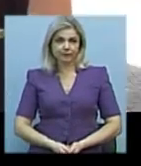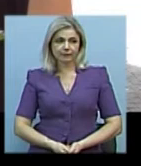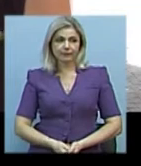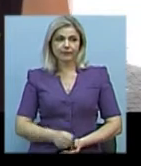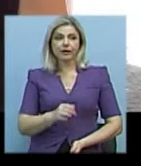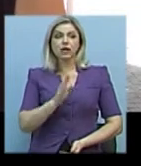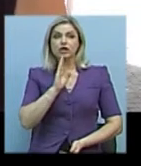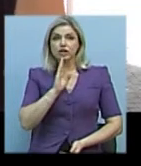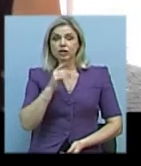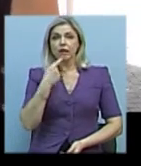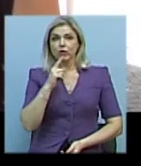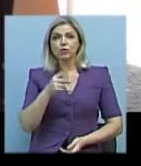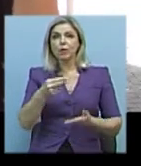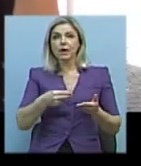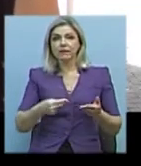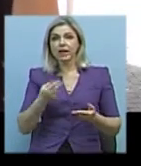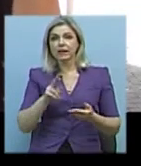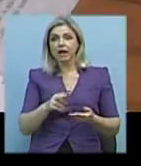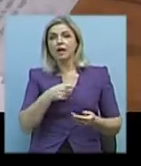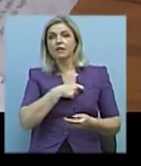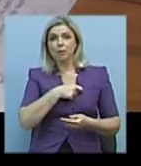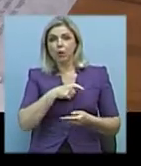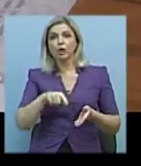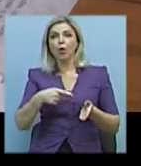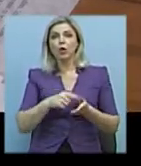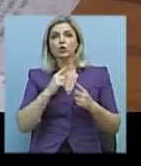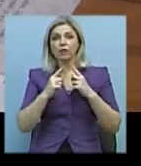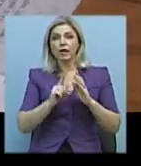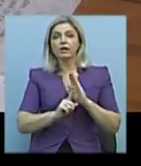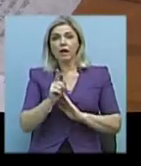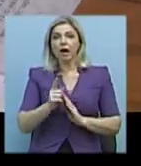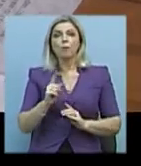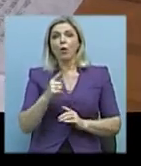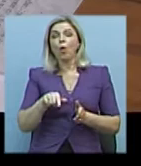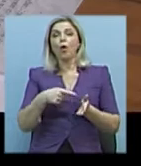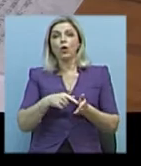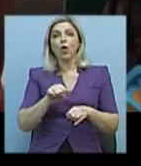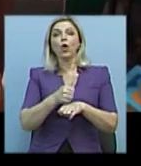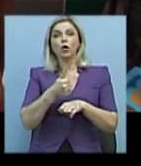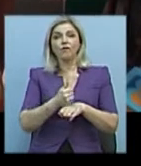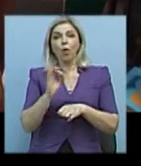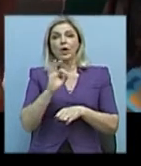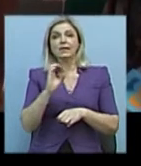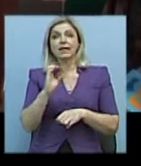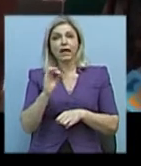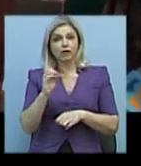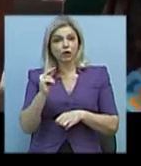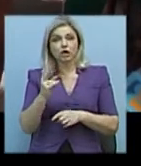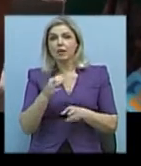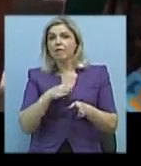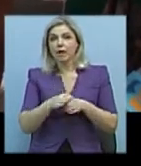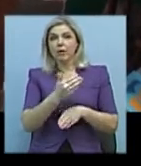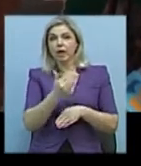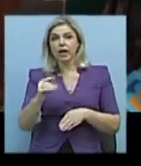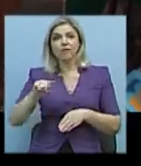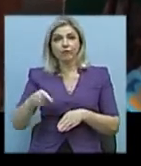Лідія Шуст говорить, що підписи для звернення до депутатів міської ради почали збирати, тому що міський голова Олександр Сінкевич не виконує їхні вимоги.